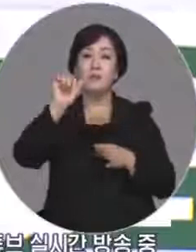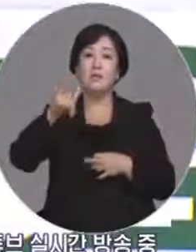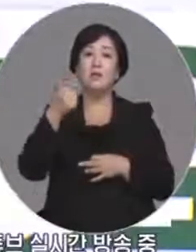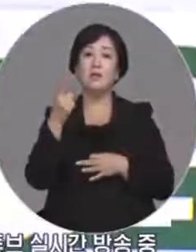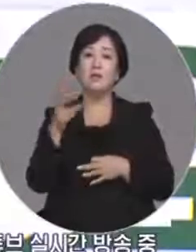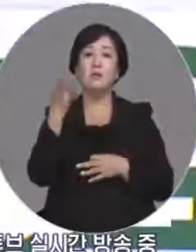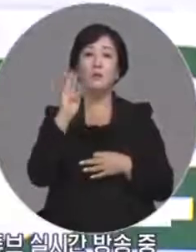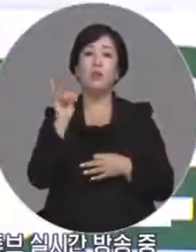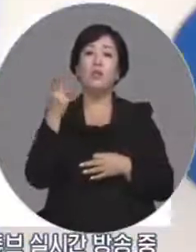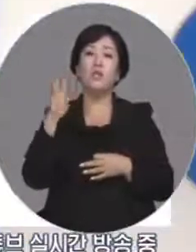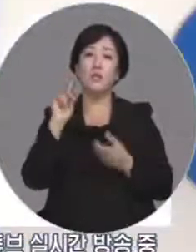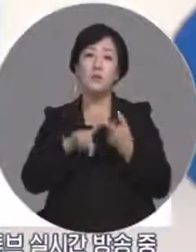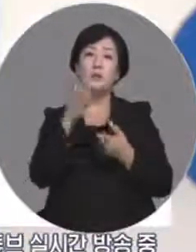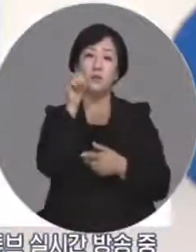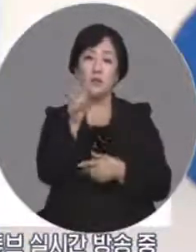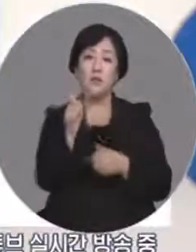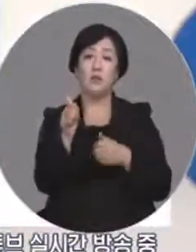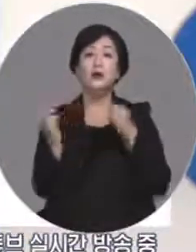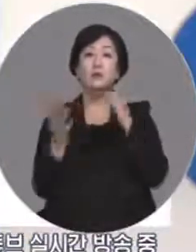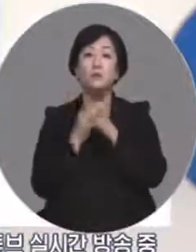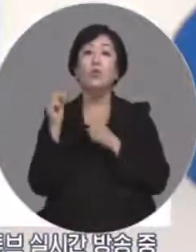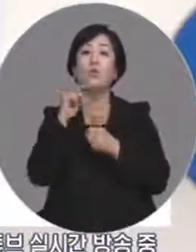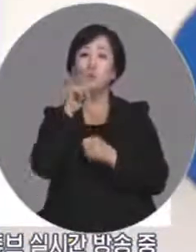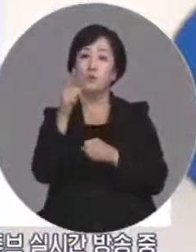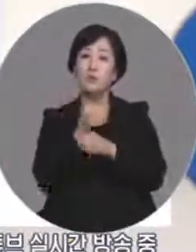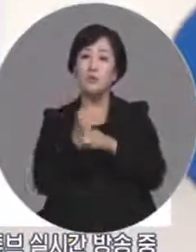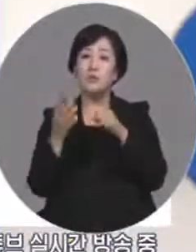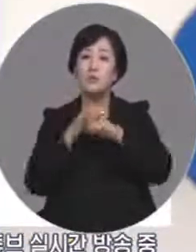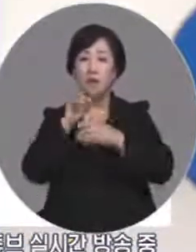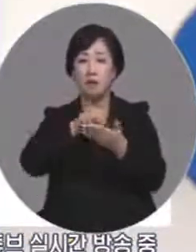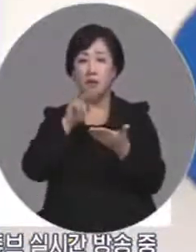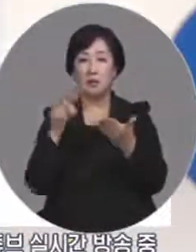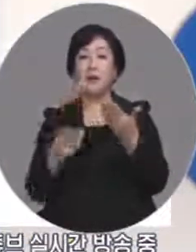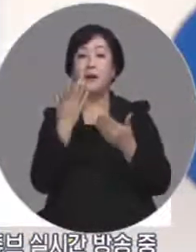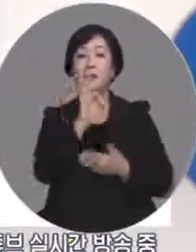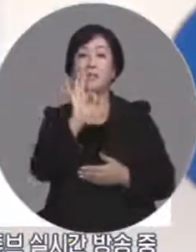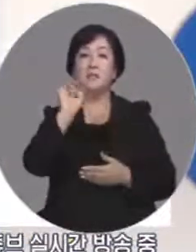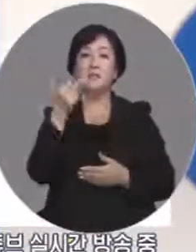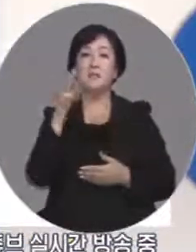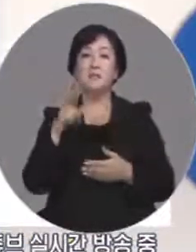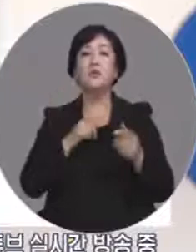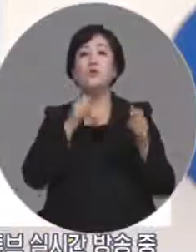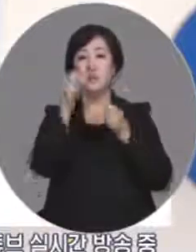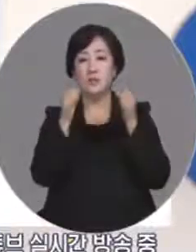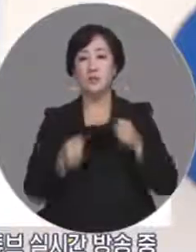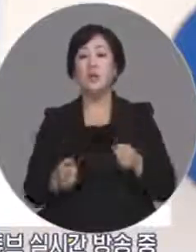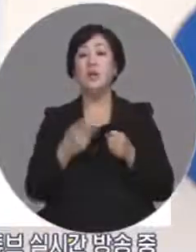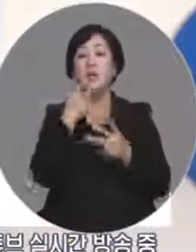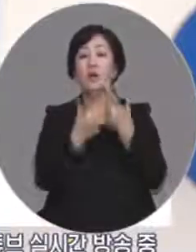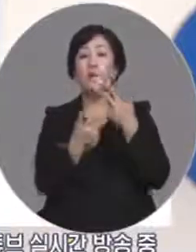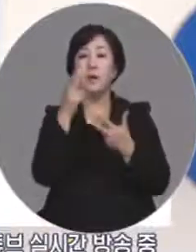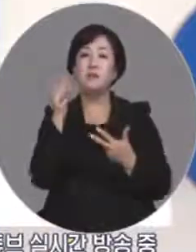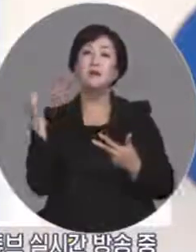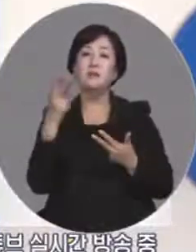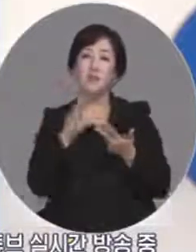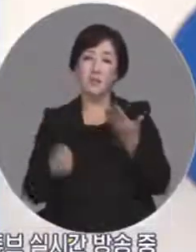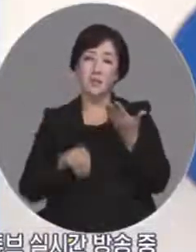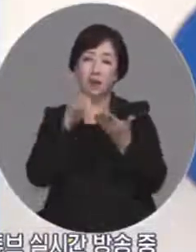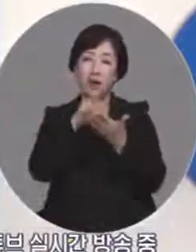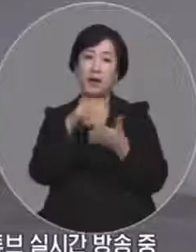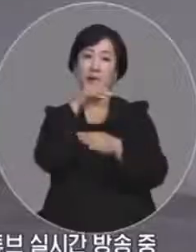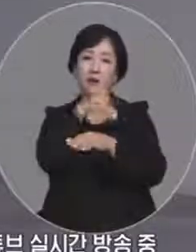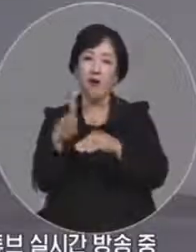전 보디빌딩 협회장과 소송으로 회장직을 내놓은 이진용 전 스키협 회장도 다시 나설